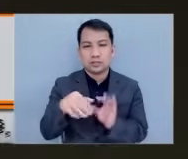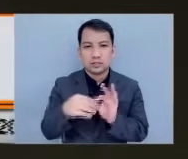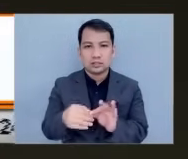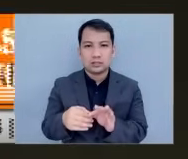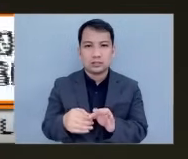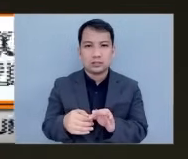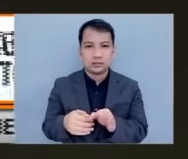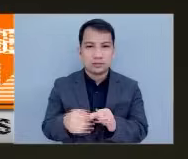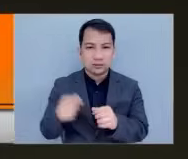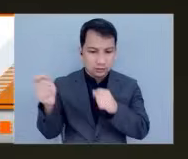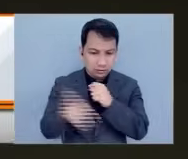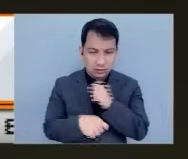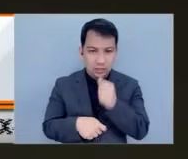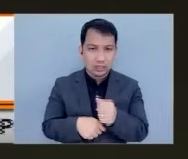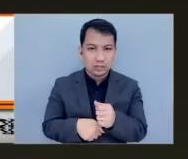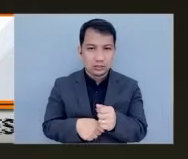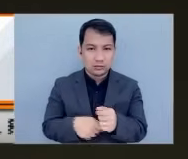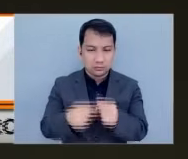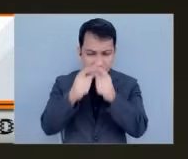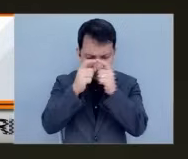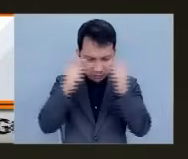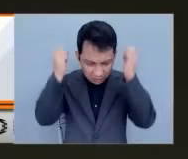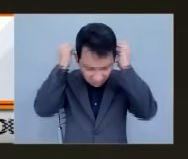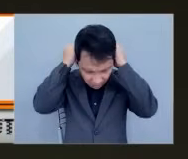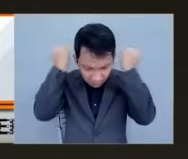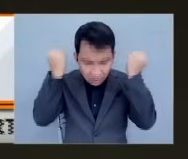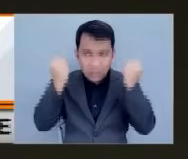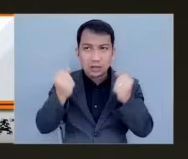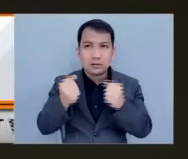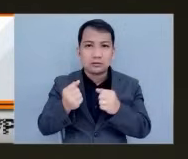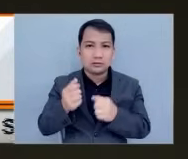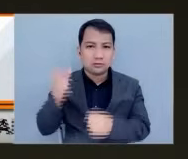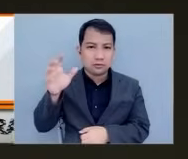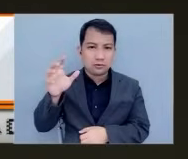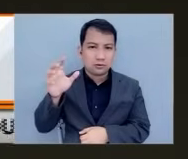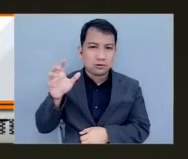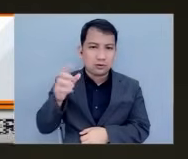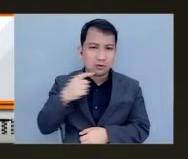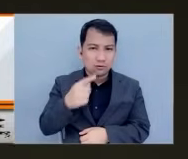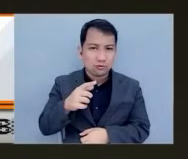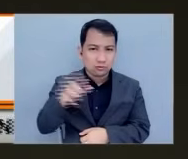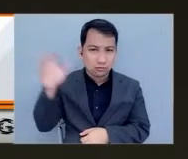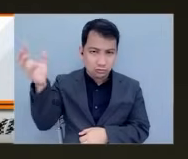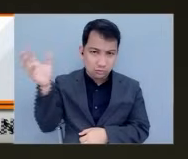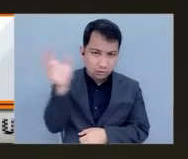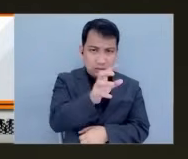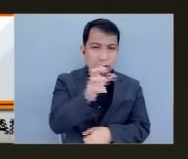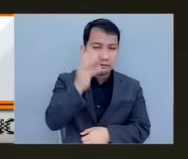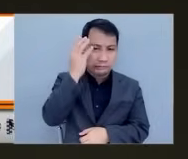ng sili sa mata, inuntog nila yung ulo ko.